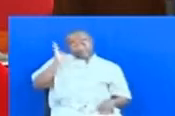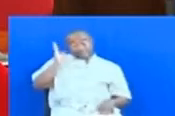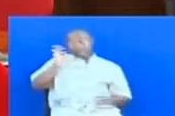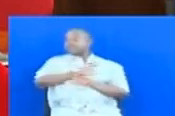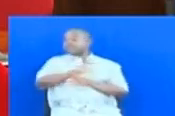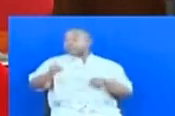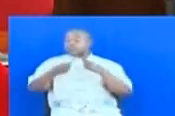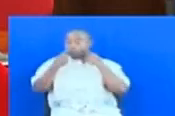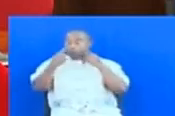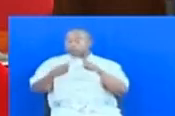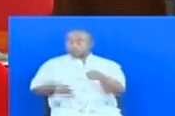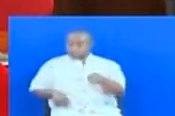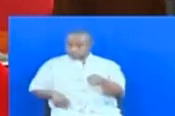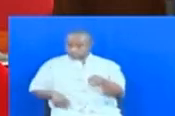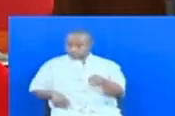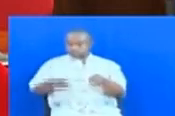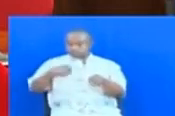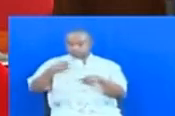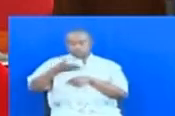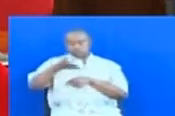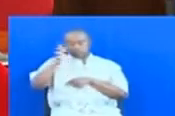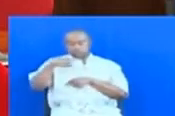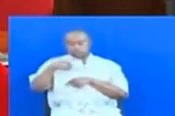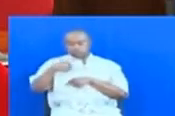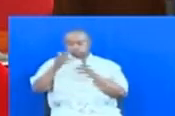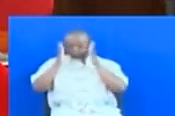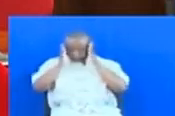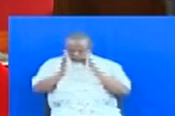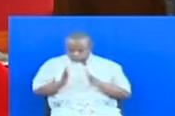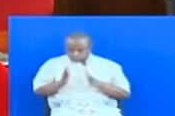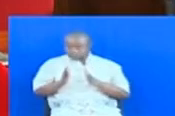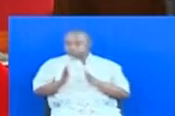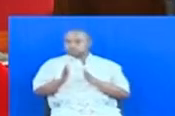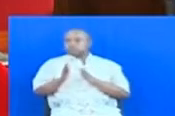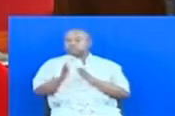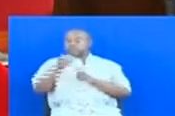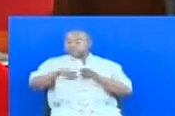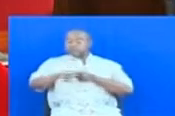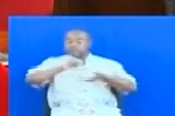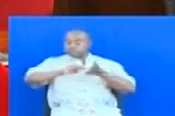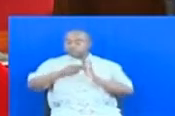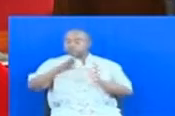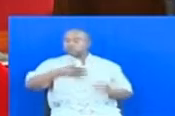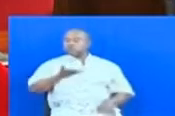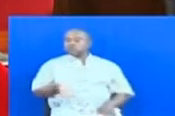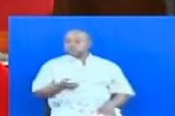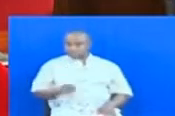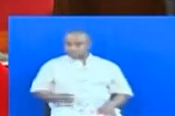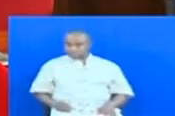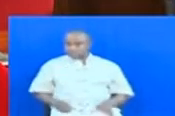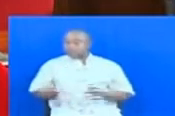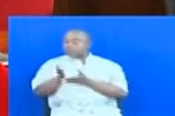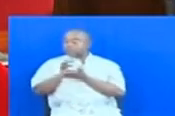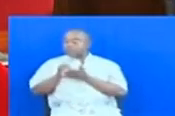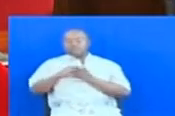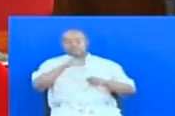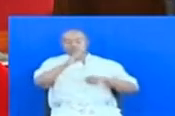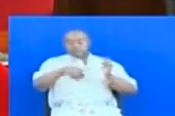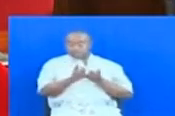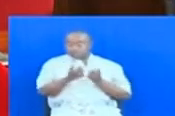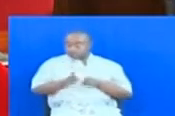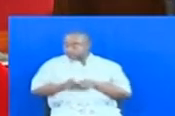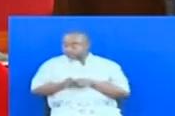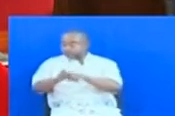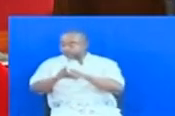tumeliona na tumezingatia katika mikakati yetu, baadhi ya miradi tunakwenda kuijenga kutumia